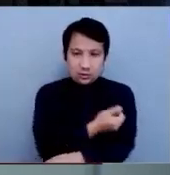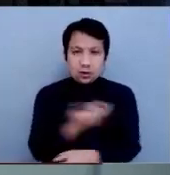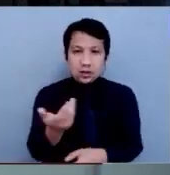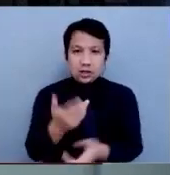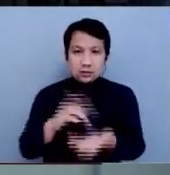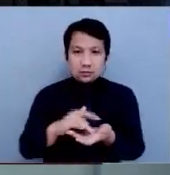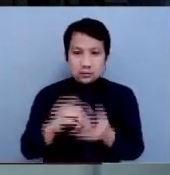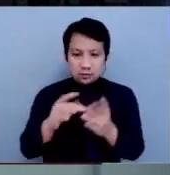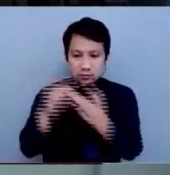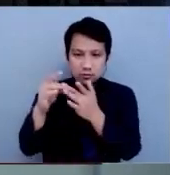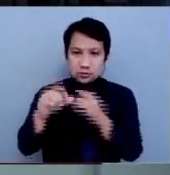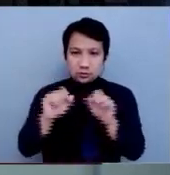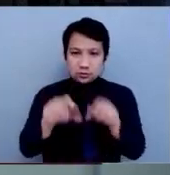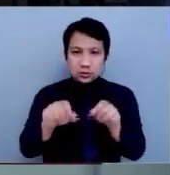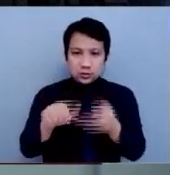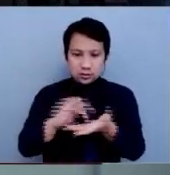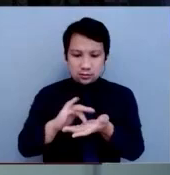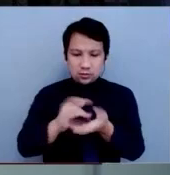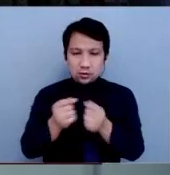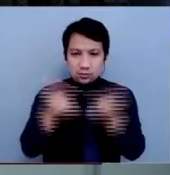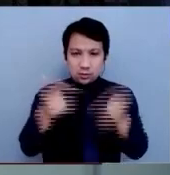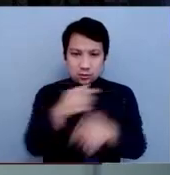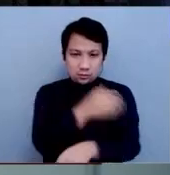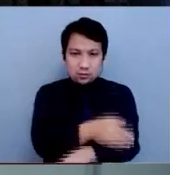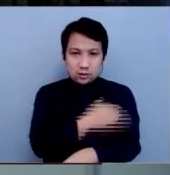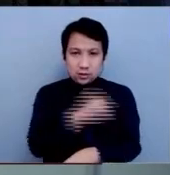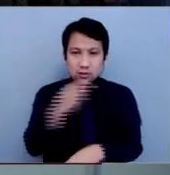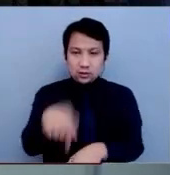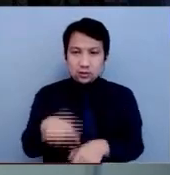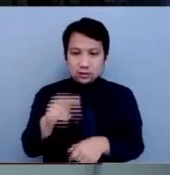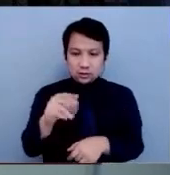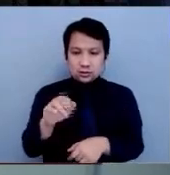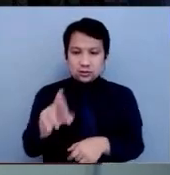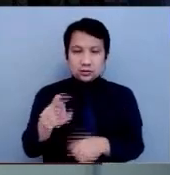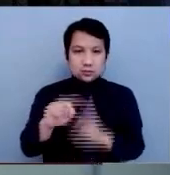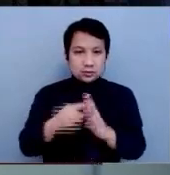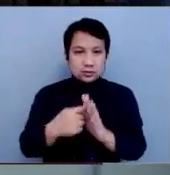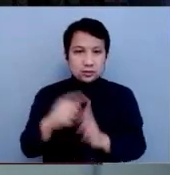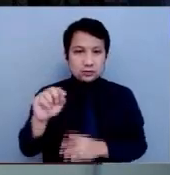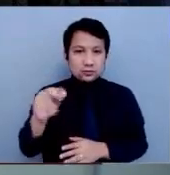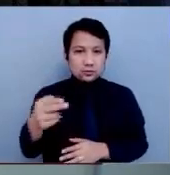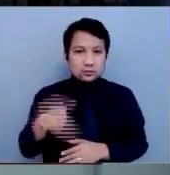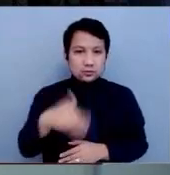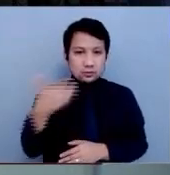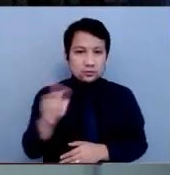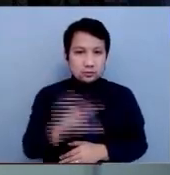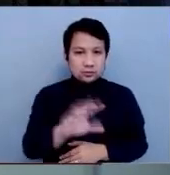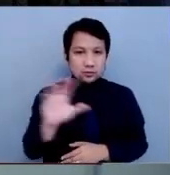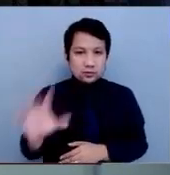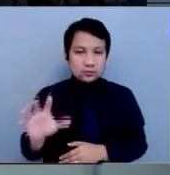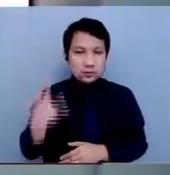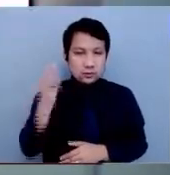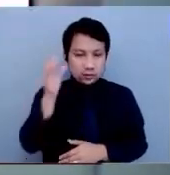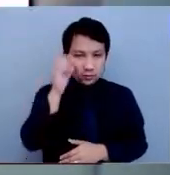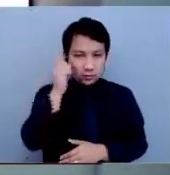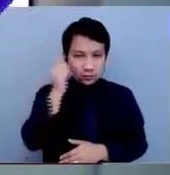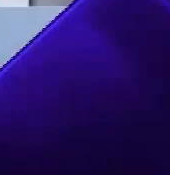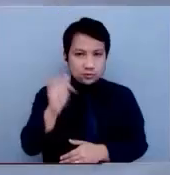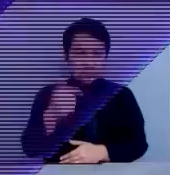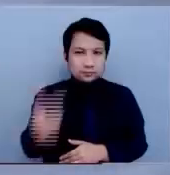piling drugstores at klinika sa Metro Manila. Simula po yan sa Webes. Nasa frontline ng balitang yan si Camille Samonte.